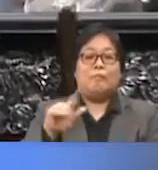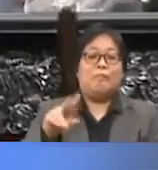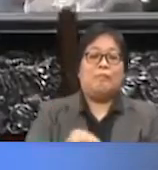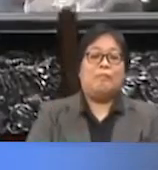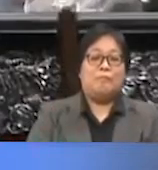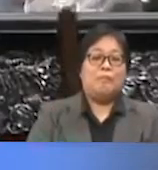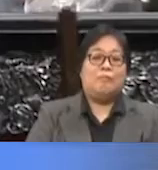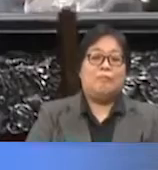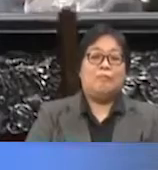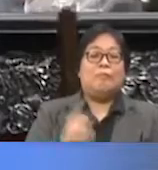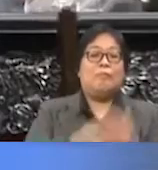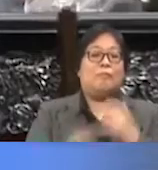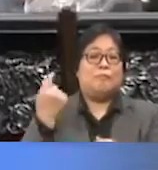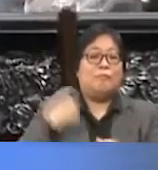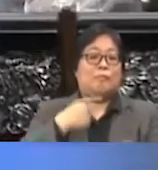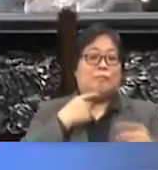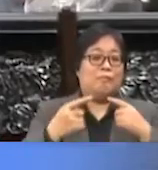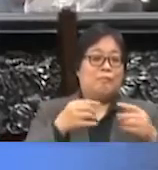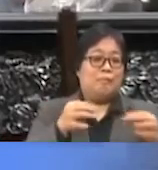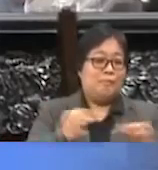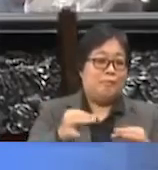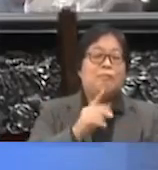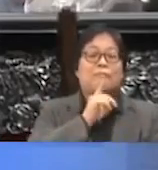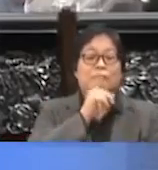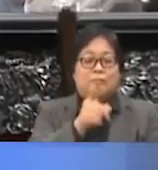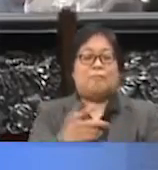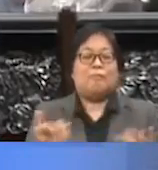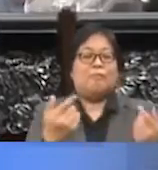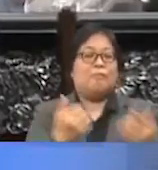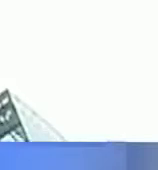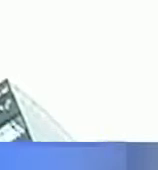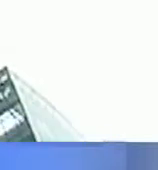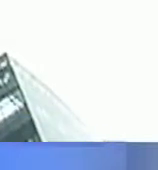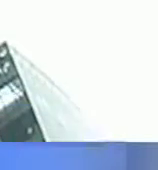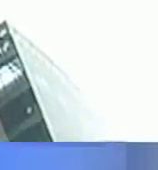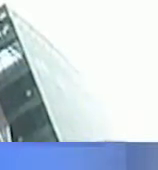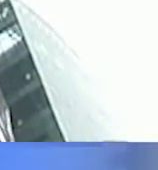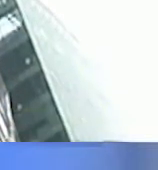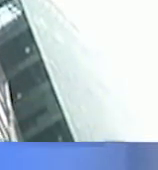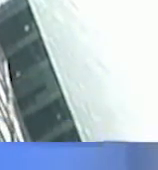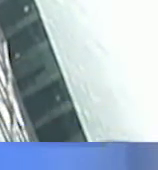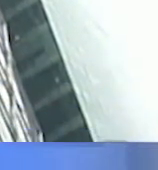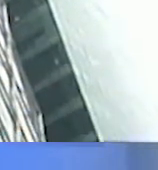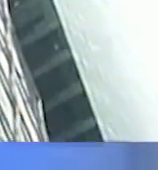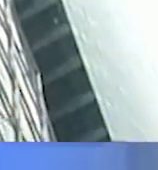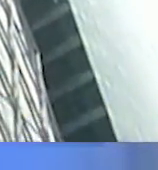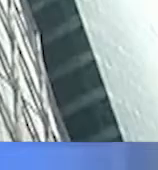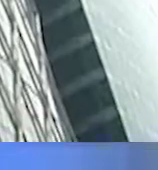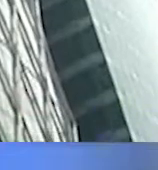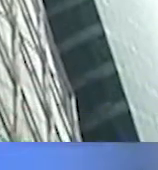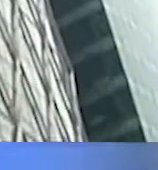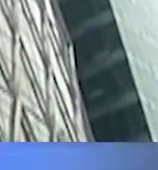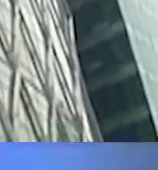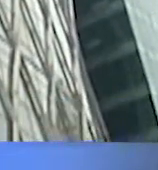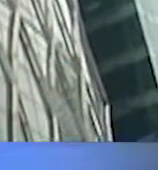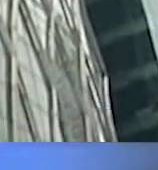件，这些供应商是通过司法漏洞为个人或公司在海外开设空壳公司或信托公